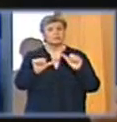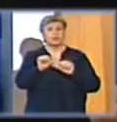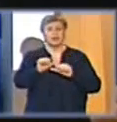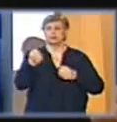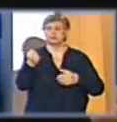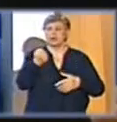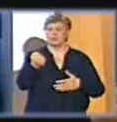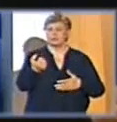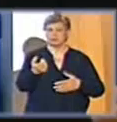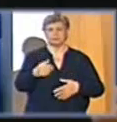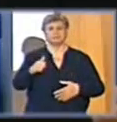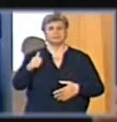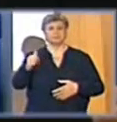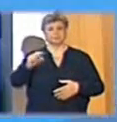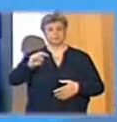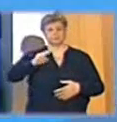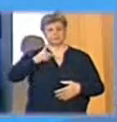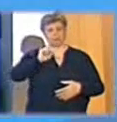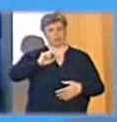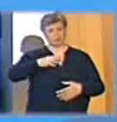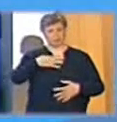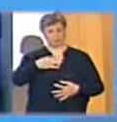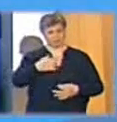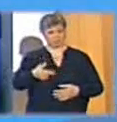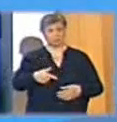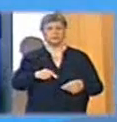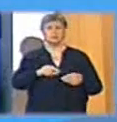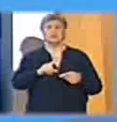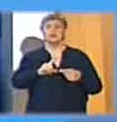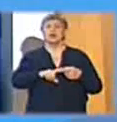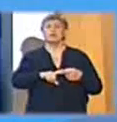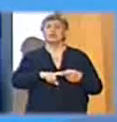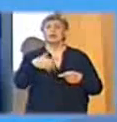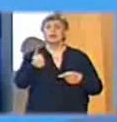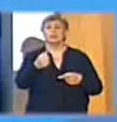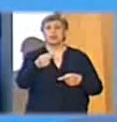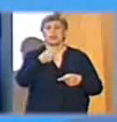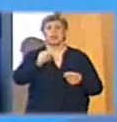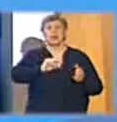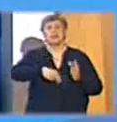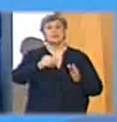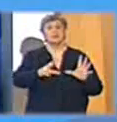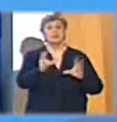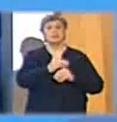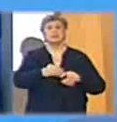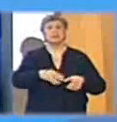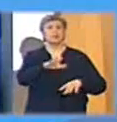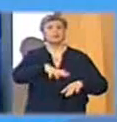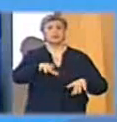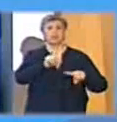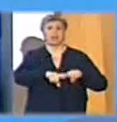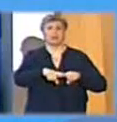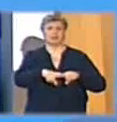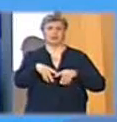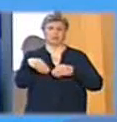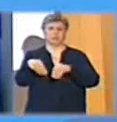Άλλο θέμα. Είναι μόνο τα δύο θέματα που σας ανέφερα, δηλαδή το ζήτημα της υπογραφής στο MOU για το ελληνικό. Δεν υπάρχει